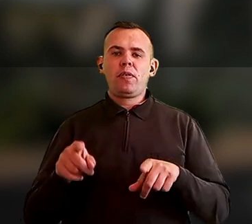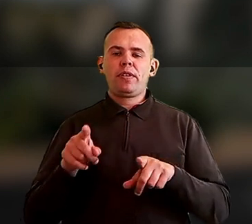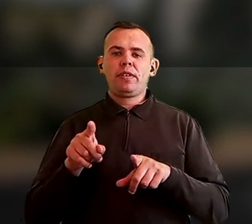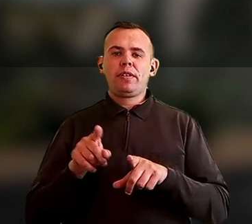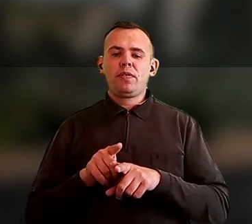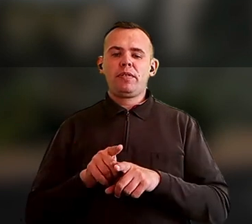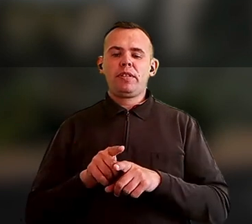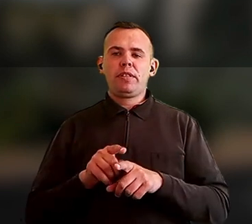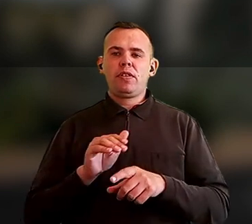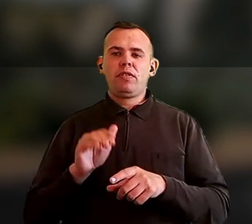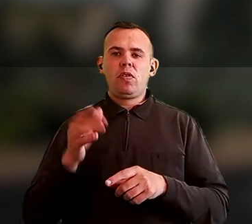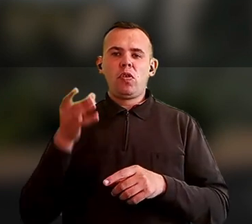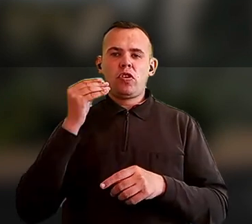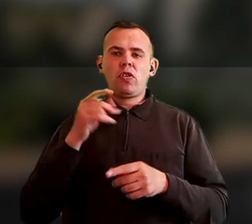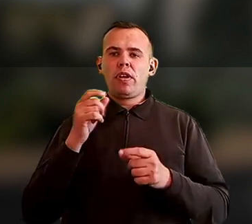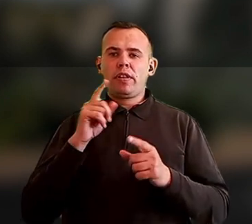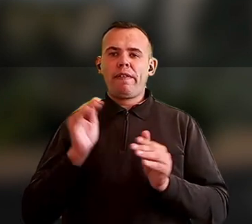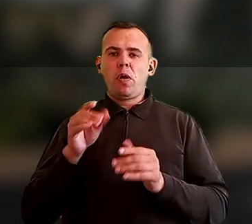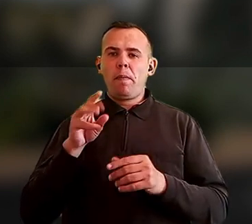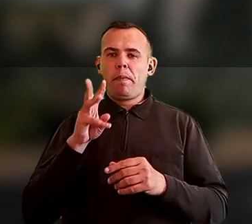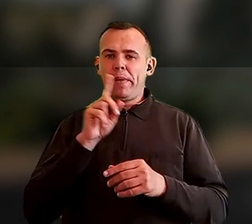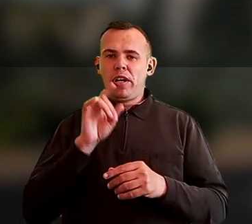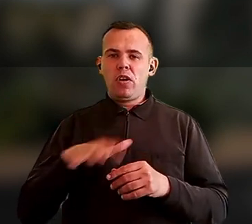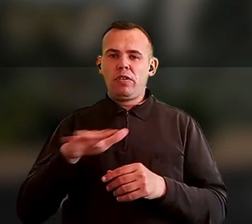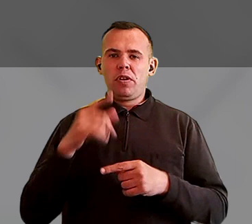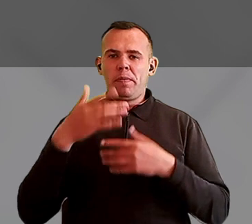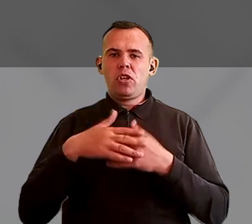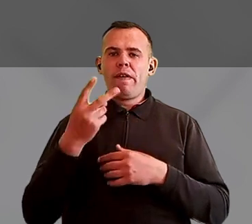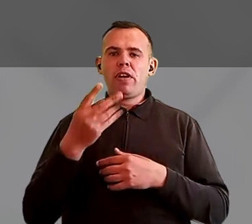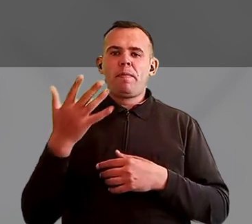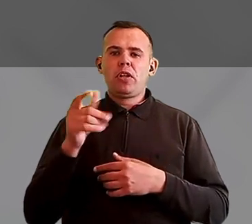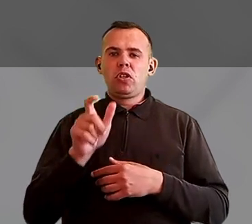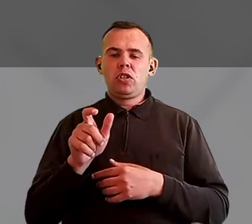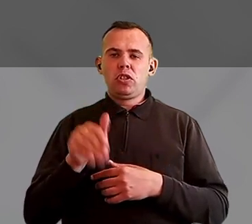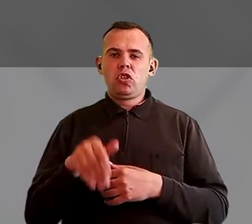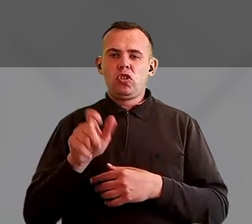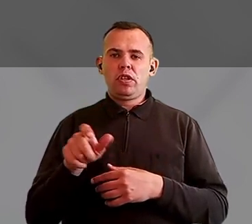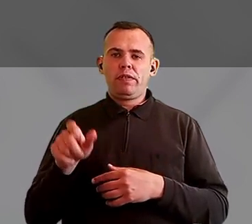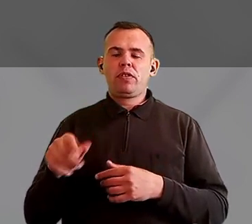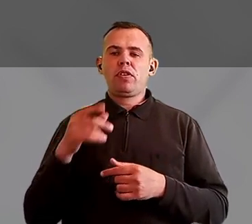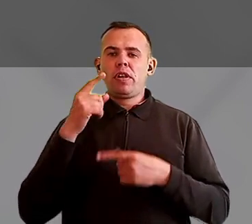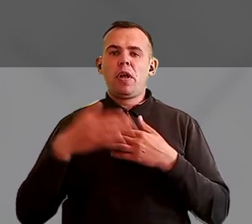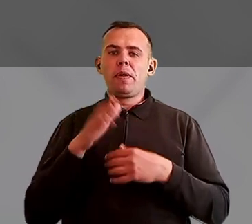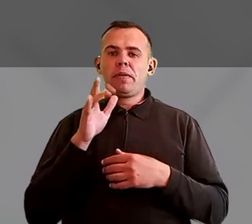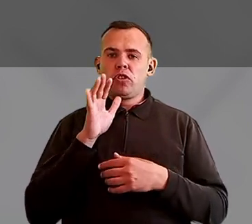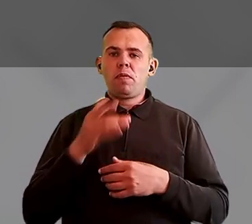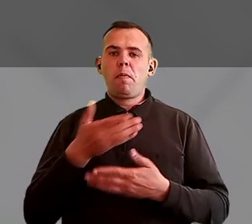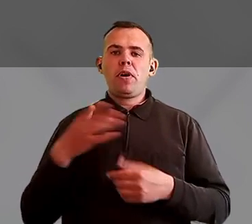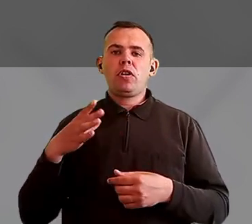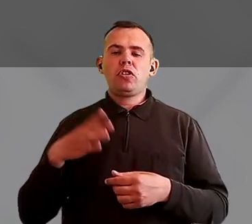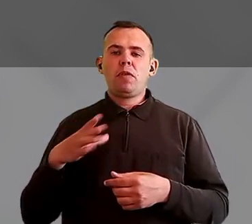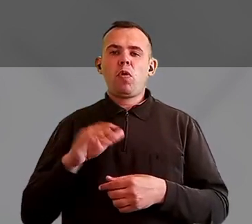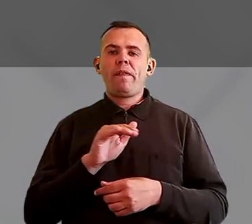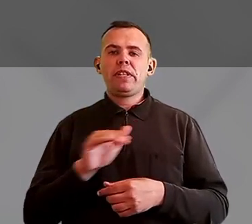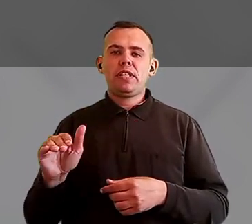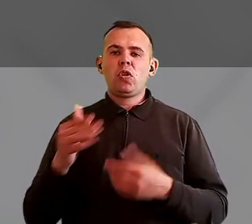що це буде великий мікрорайон, десь близько 25 тисяч чоловік. Найближчим часом чекаємо офіційного звернення